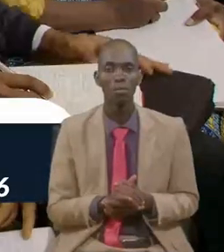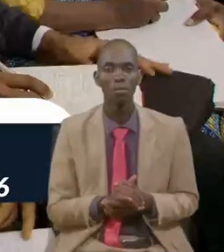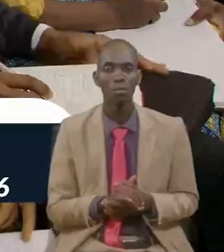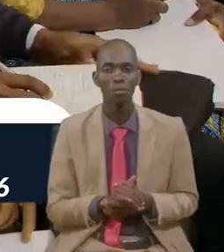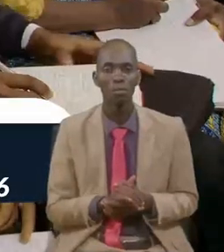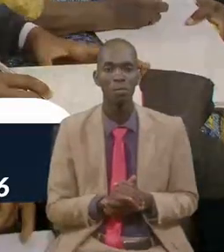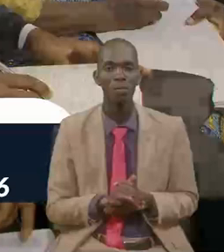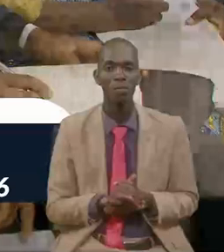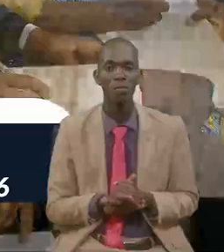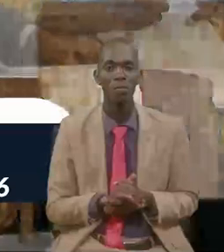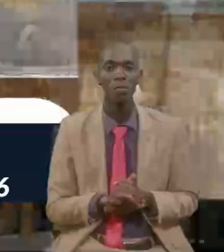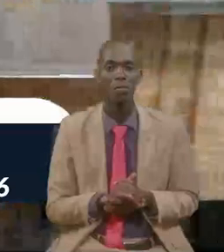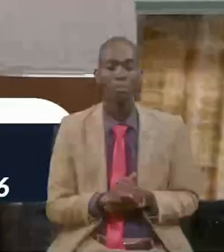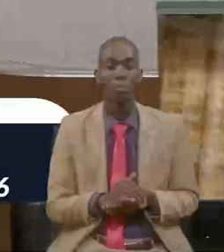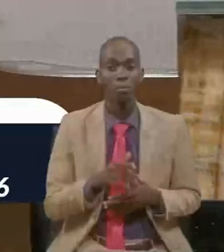19,